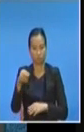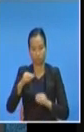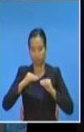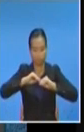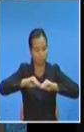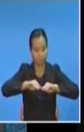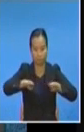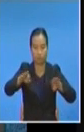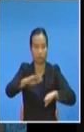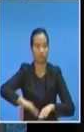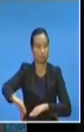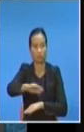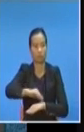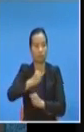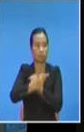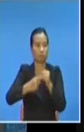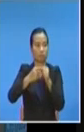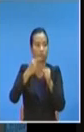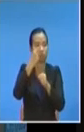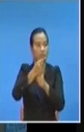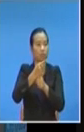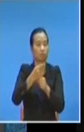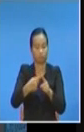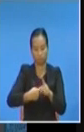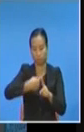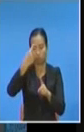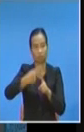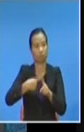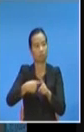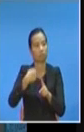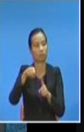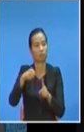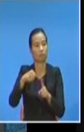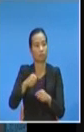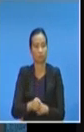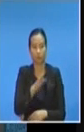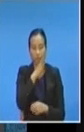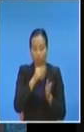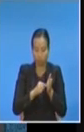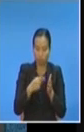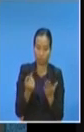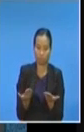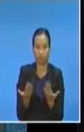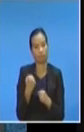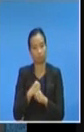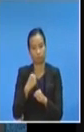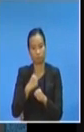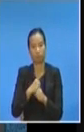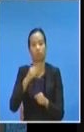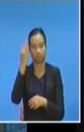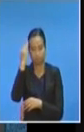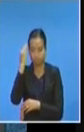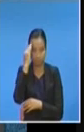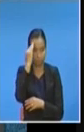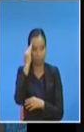ครับอันนี้จะต้องทำตั้งแต่ต้นปีงบประมาณหลังจากนั้นเมื่อประกาศหลักเกณฑ์ข้าราชการตำรวจทุกคนรับทราบหมดแล้ว